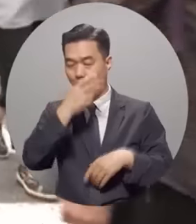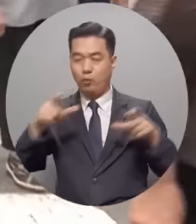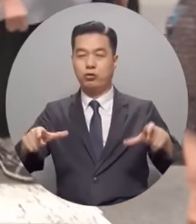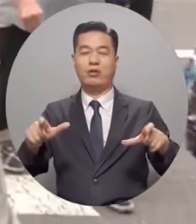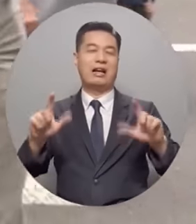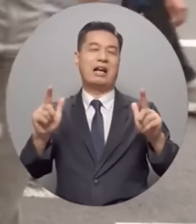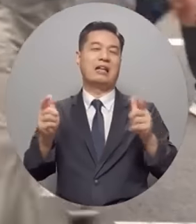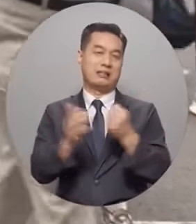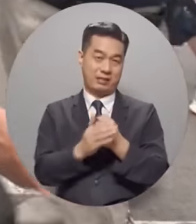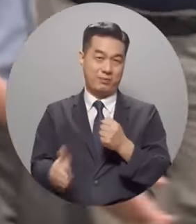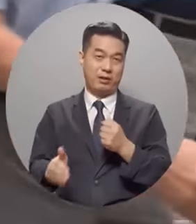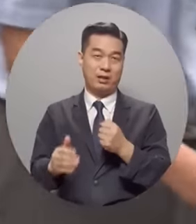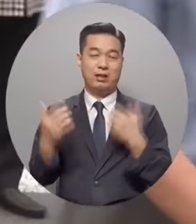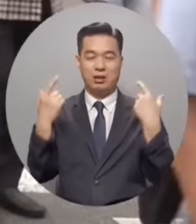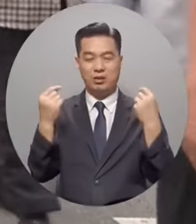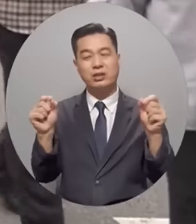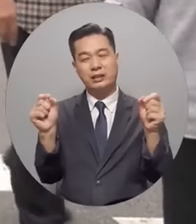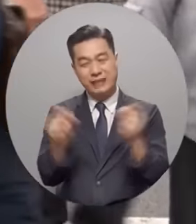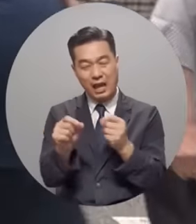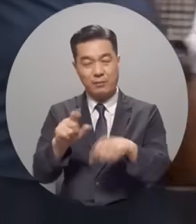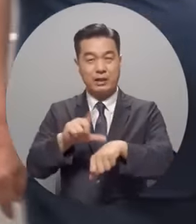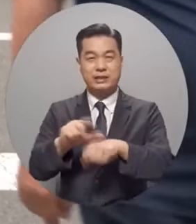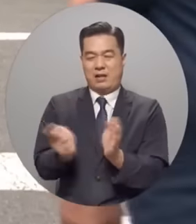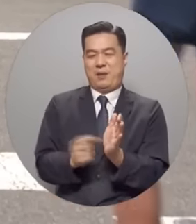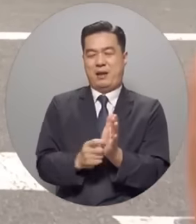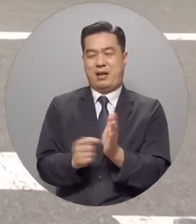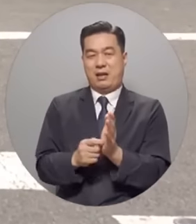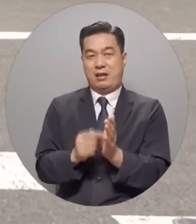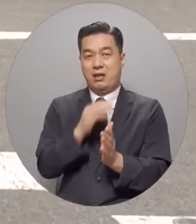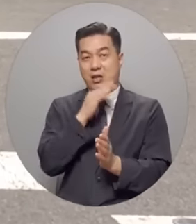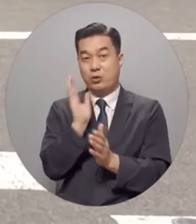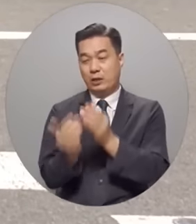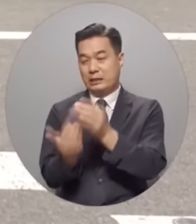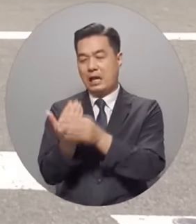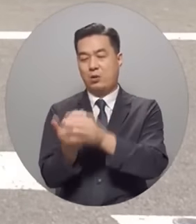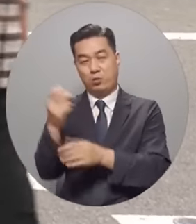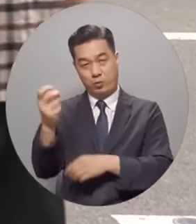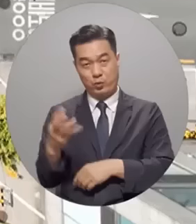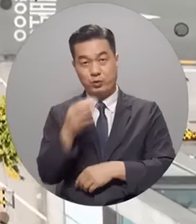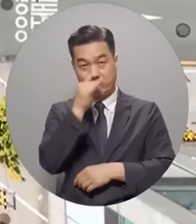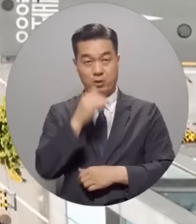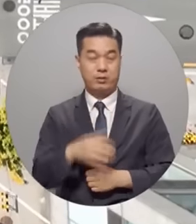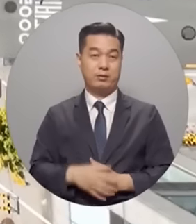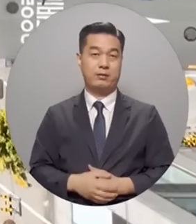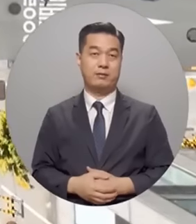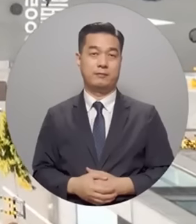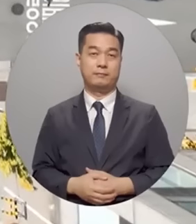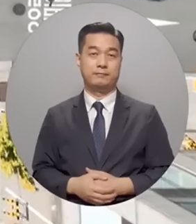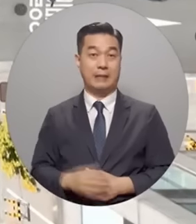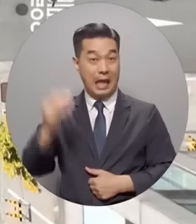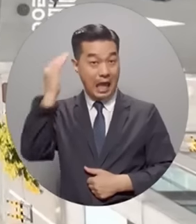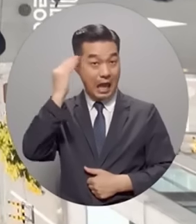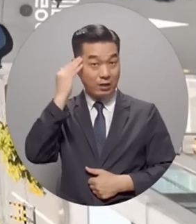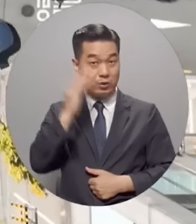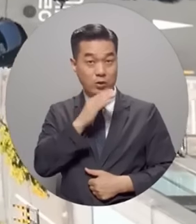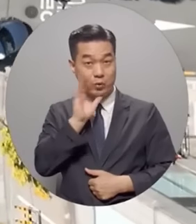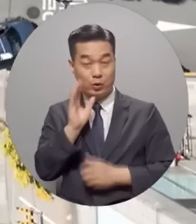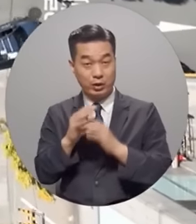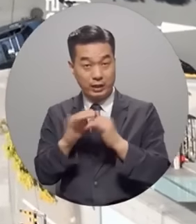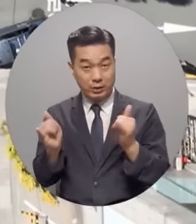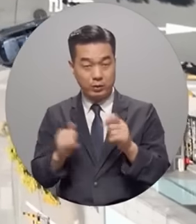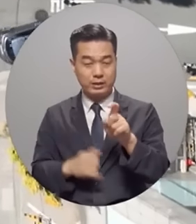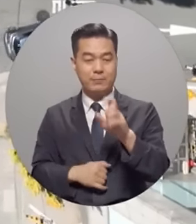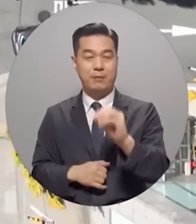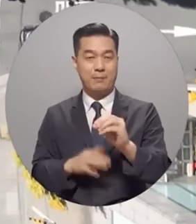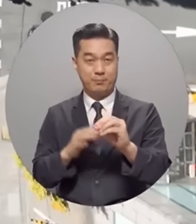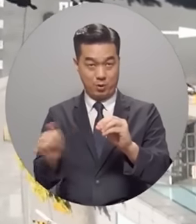아니라서요. 아직도 짧은 시간 안에 건너려던 노인들의 사고가 잇따르고 있습니다. 우리나라 고령 인구 10만 명당